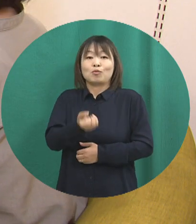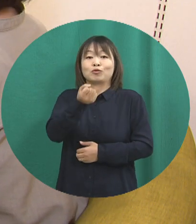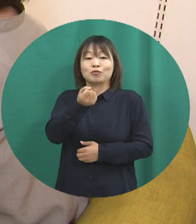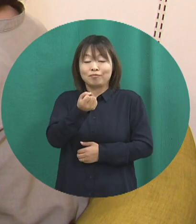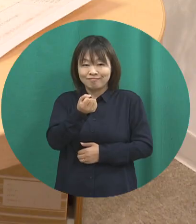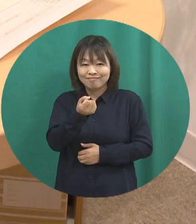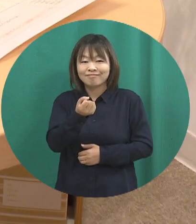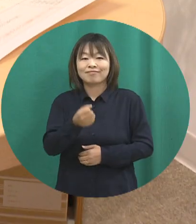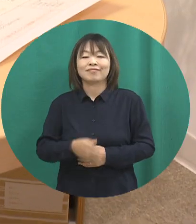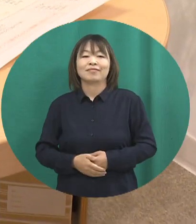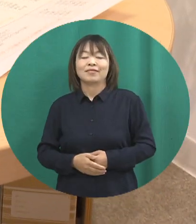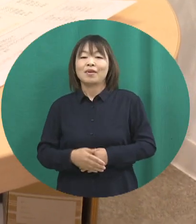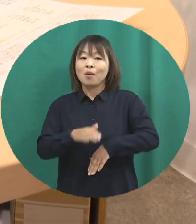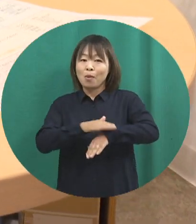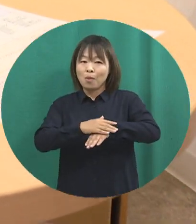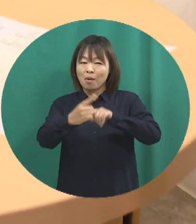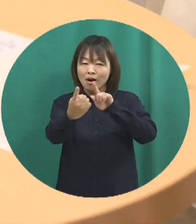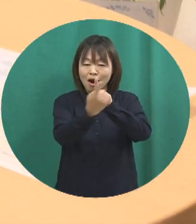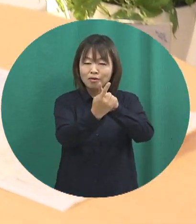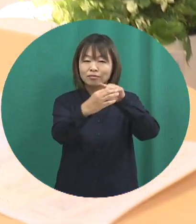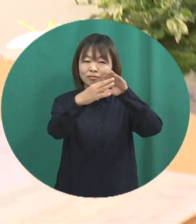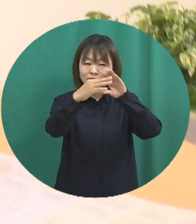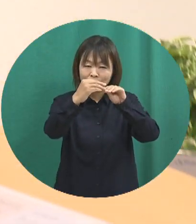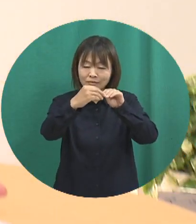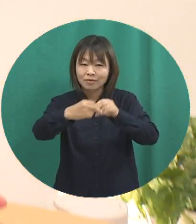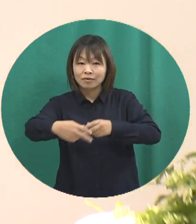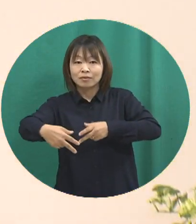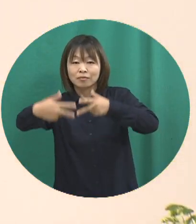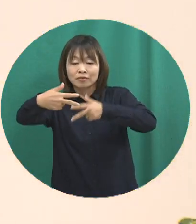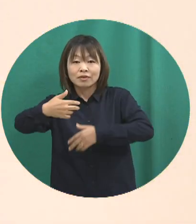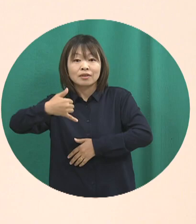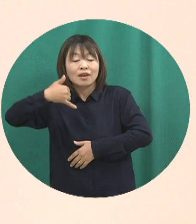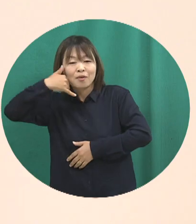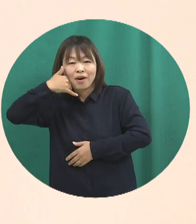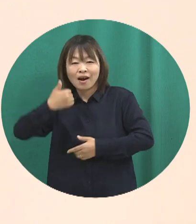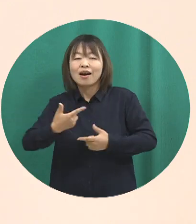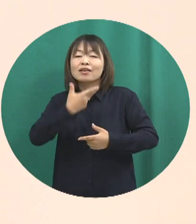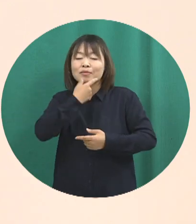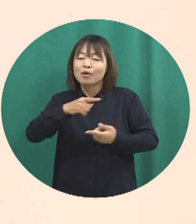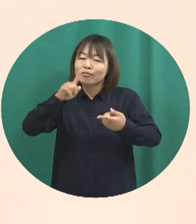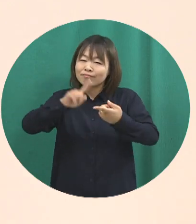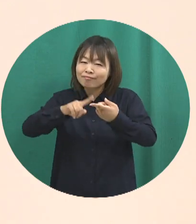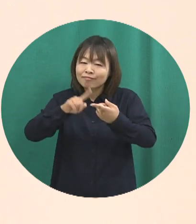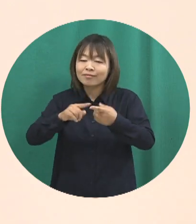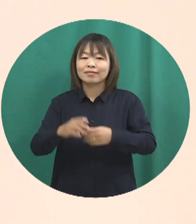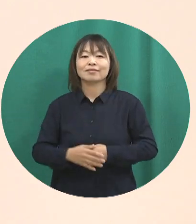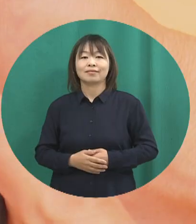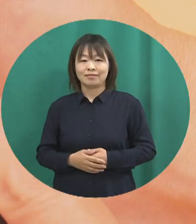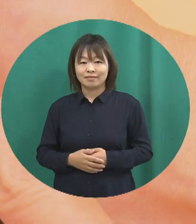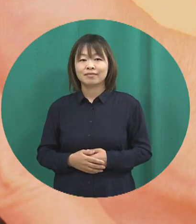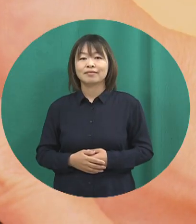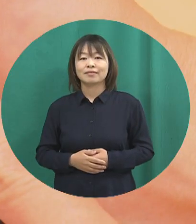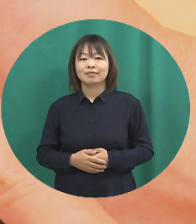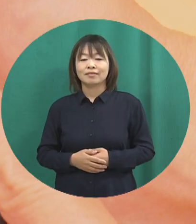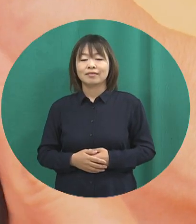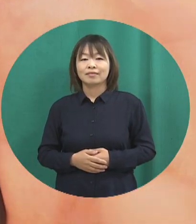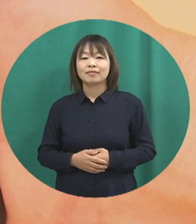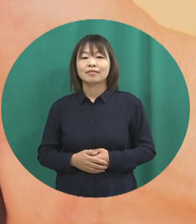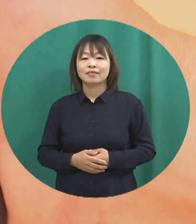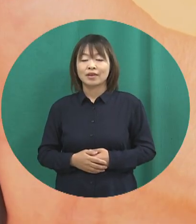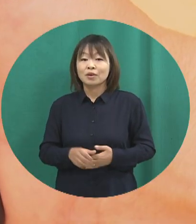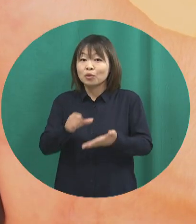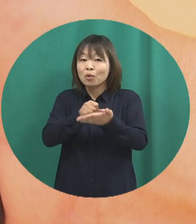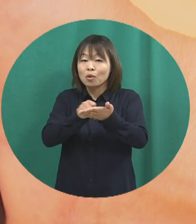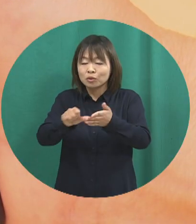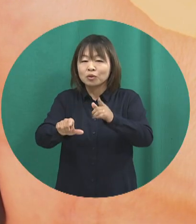ルタントで、対面かウェブ電話と希望に合わせて選ぶことができます。 LINE での利